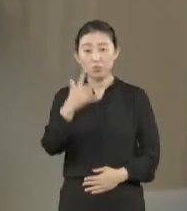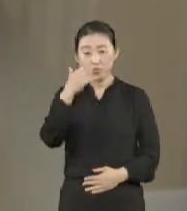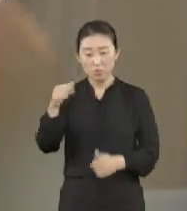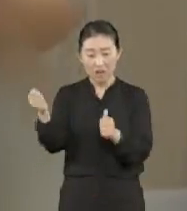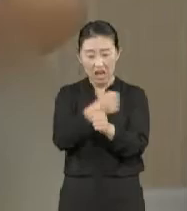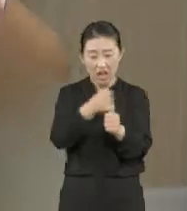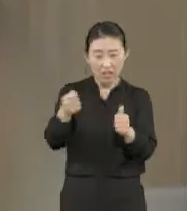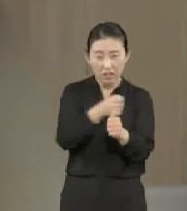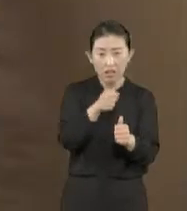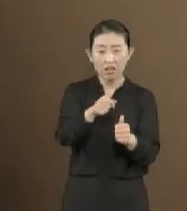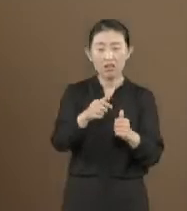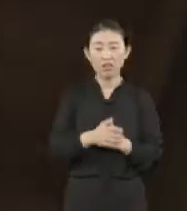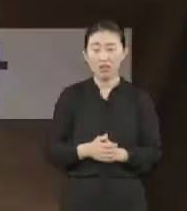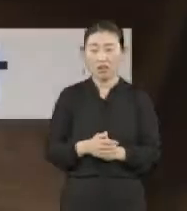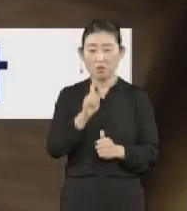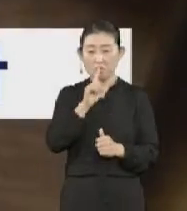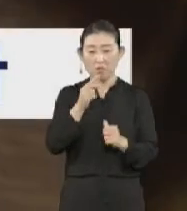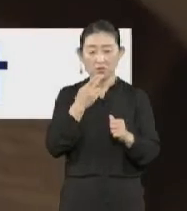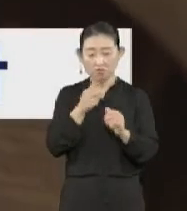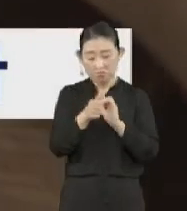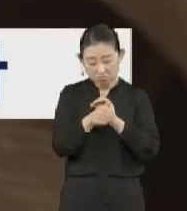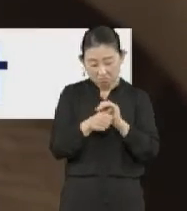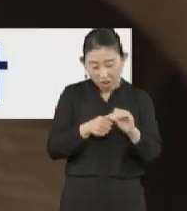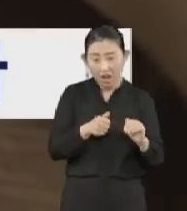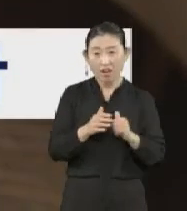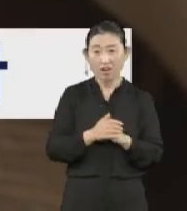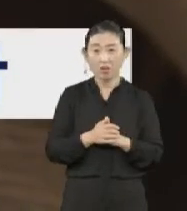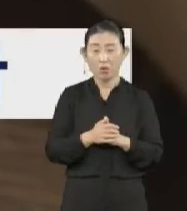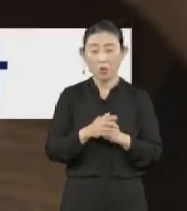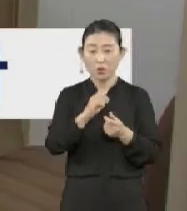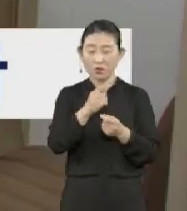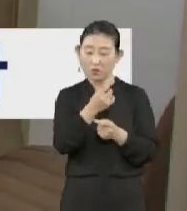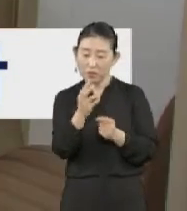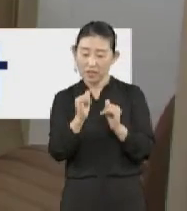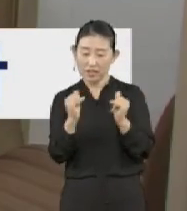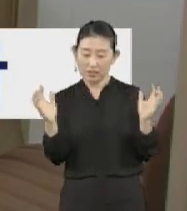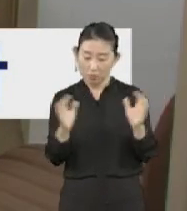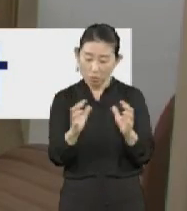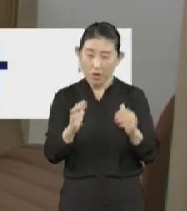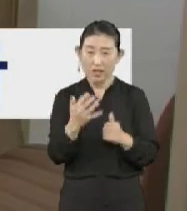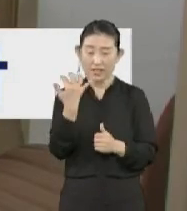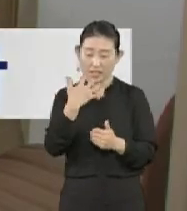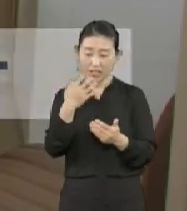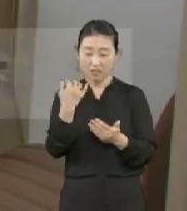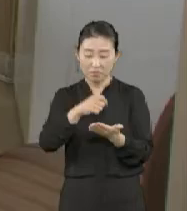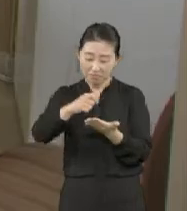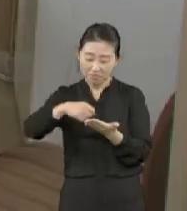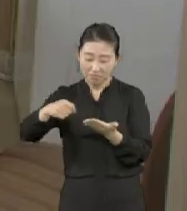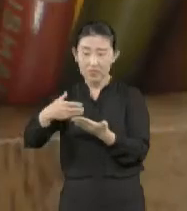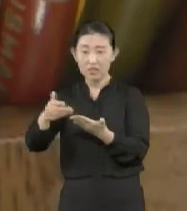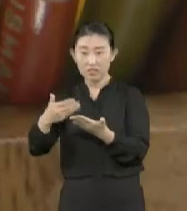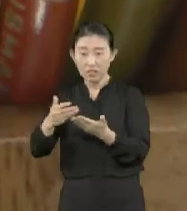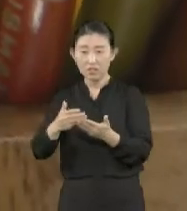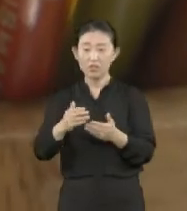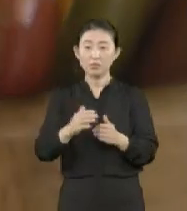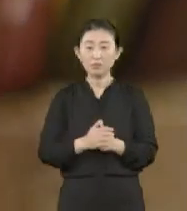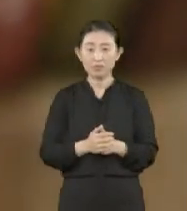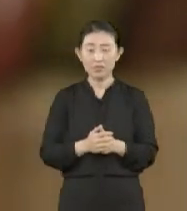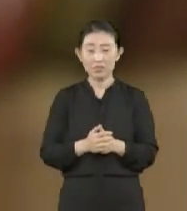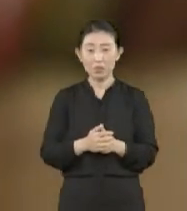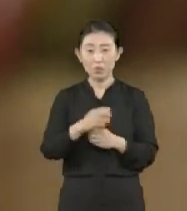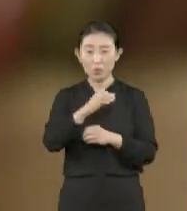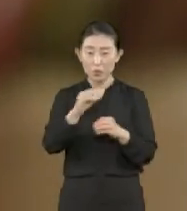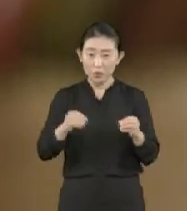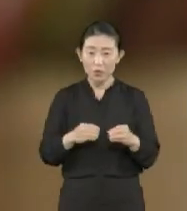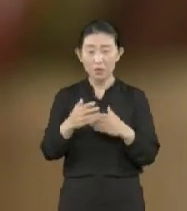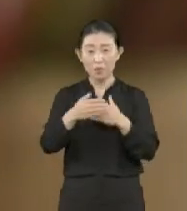학대 그늘 속에서 유독 말수가 적었던 친구들은 옹기종기 모여 앉아 색연필로 색칠을 하며 점점 주변에 마음을